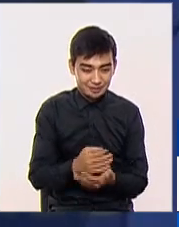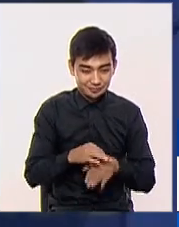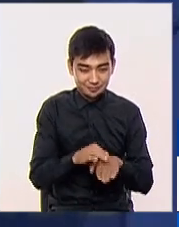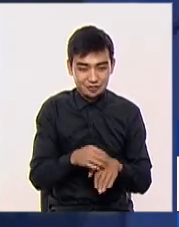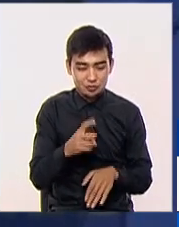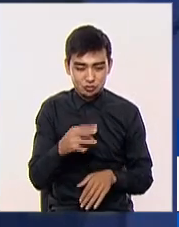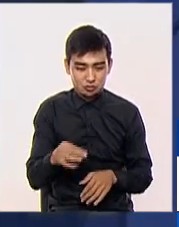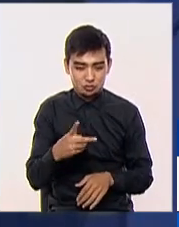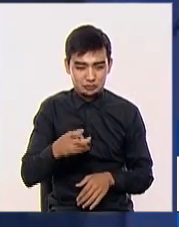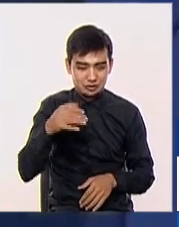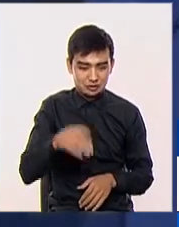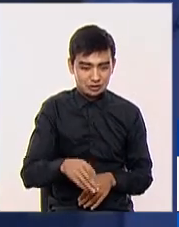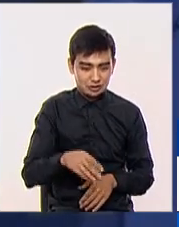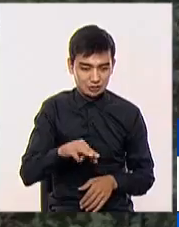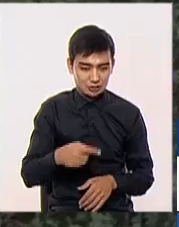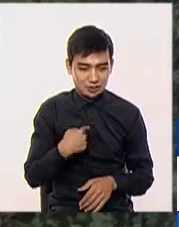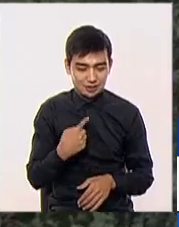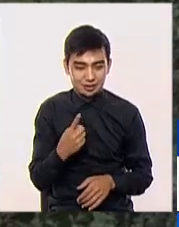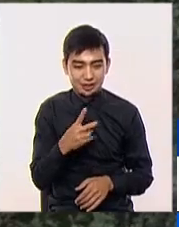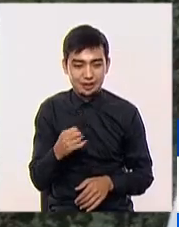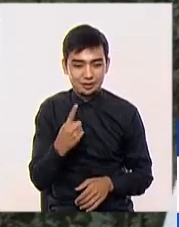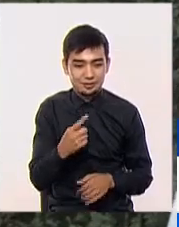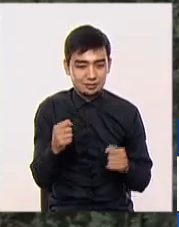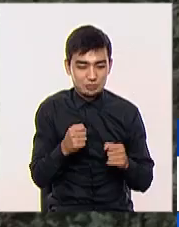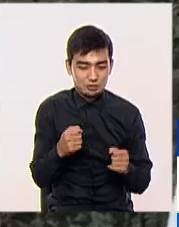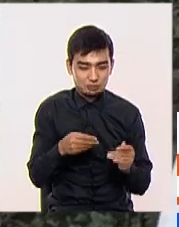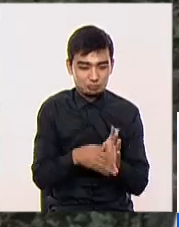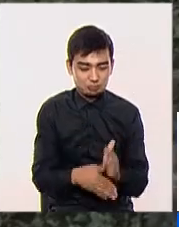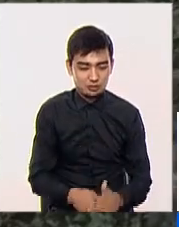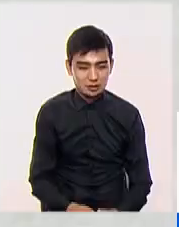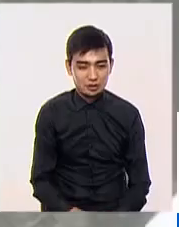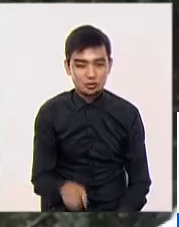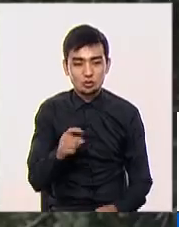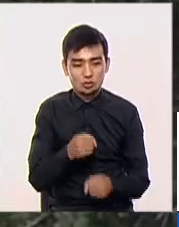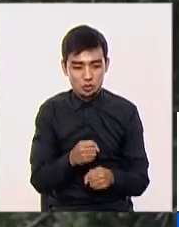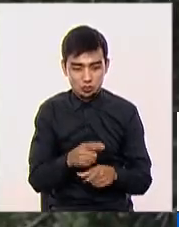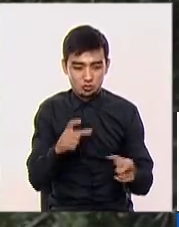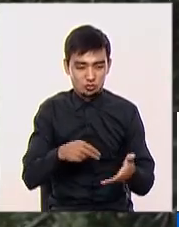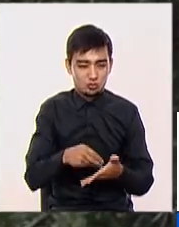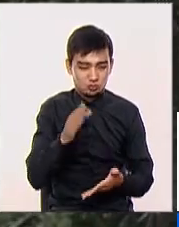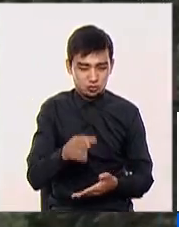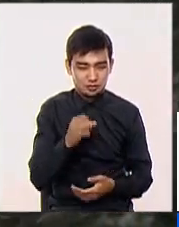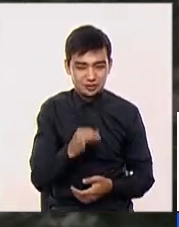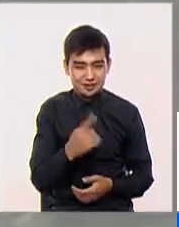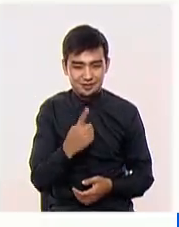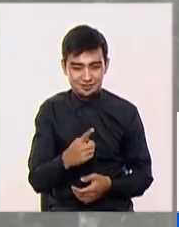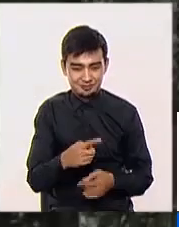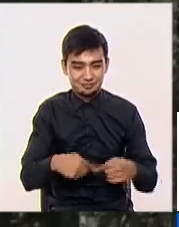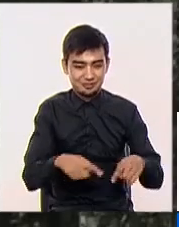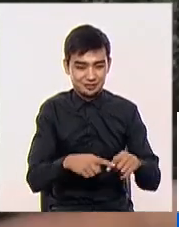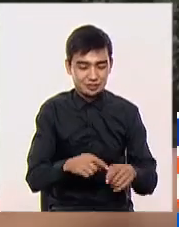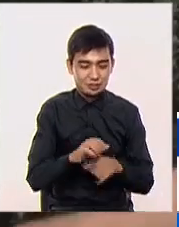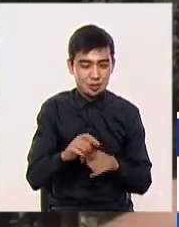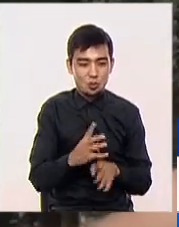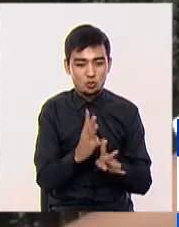зиму обойдется в 200 тысяч тенге. Все дорого, как бы будем брать, что делать, куда деваться. Сейчас вот один «Рапид» только население отпускает. В